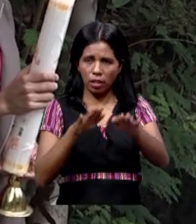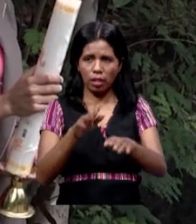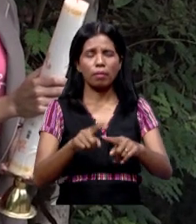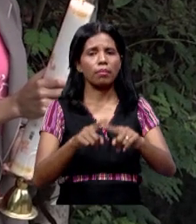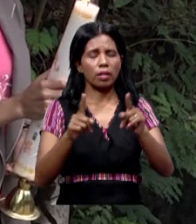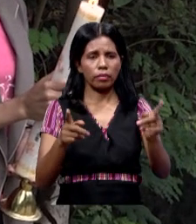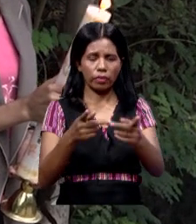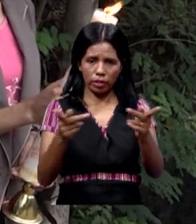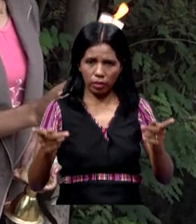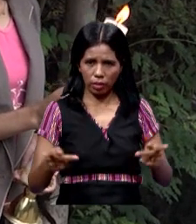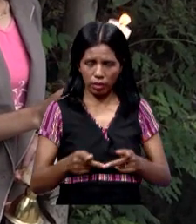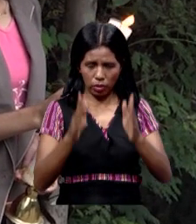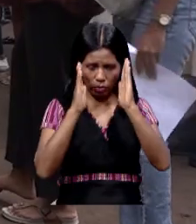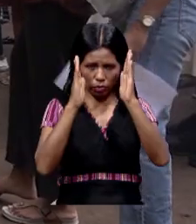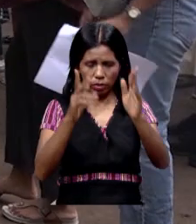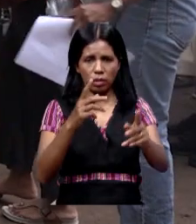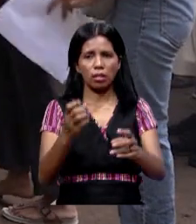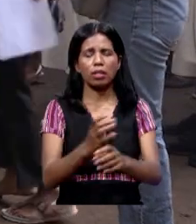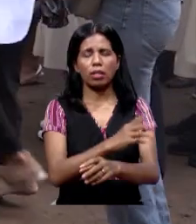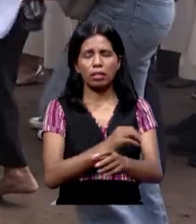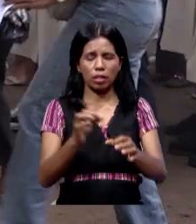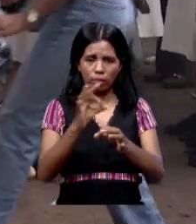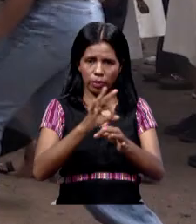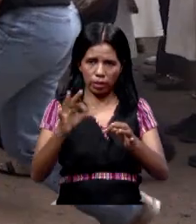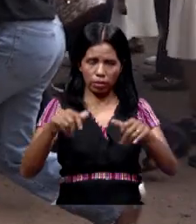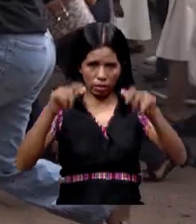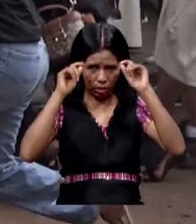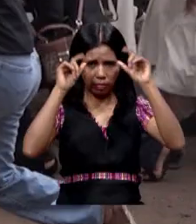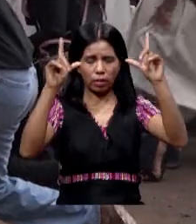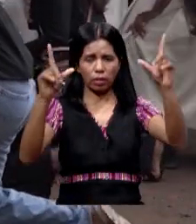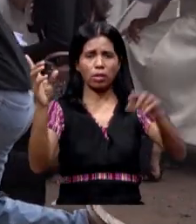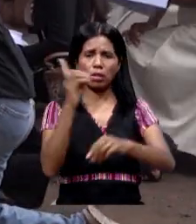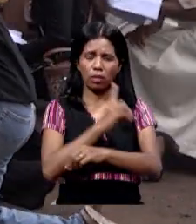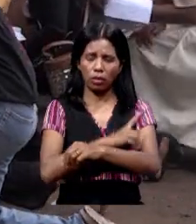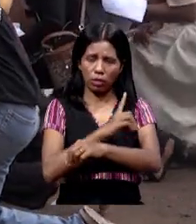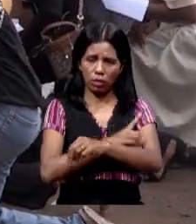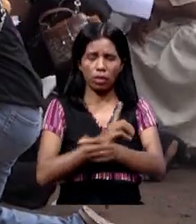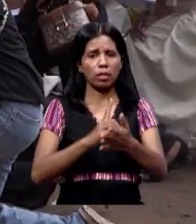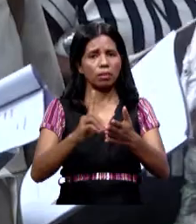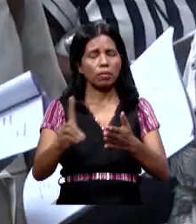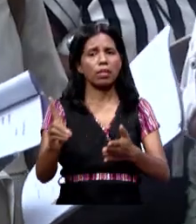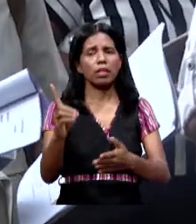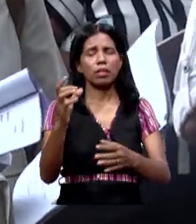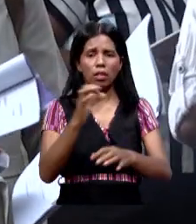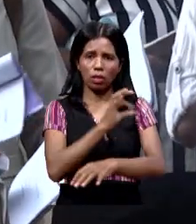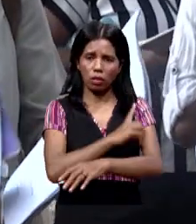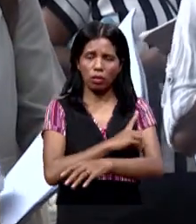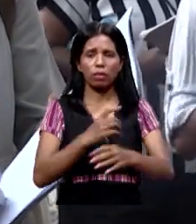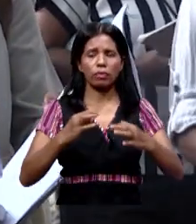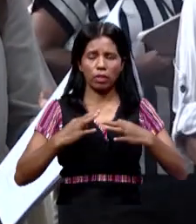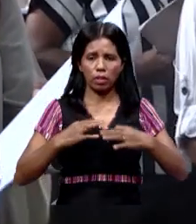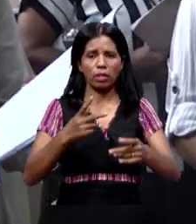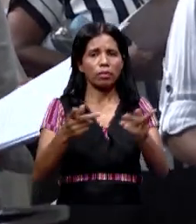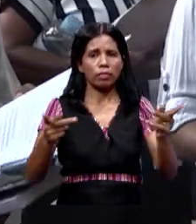fatine sainudar obzetu turismo espiritual ia Timor-Leste. Lor lorong ka fin de semana, nomos lorong feriado sira, aria